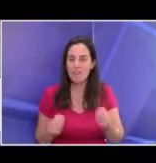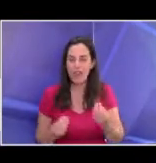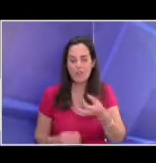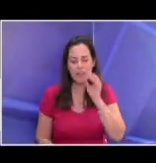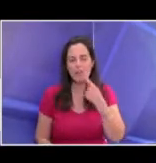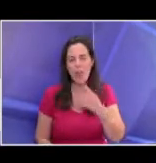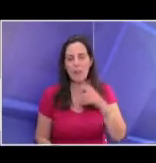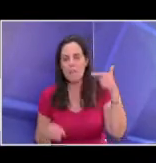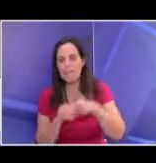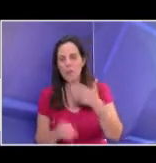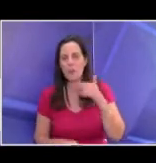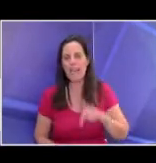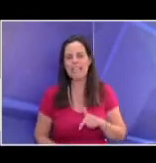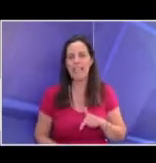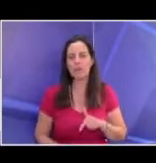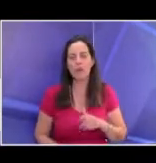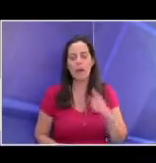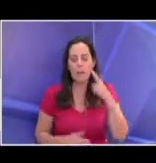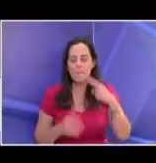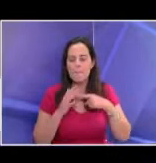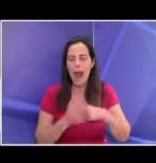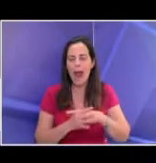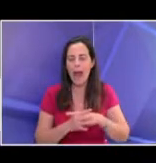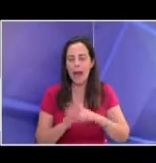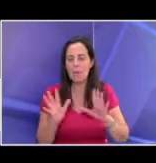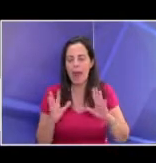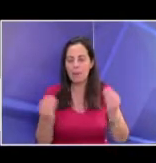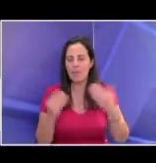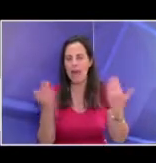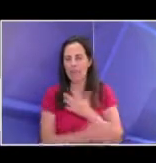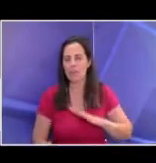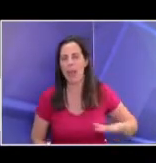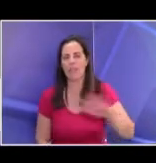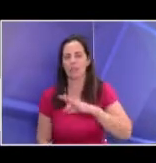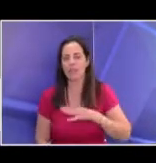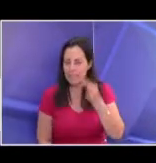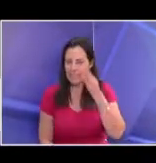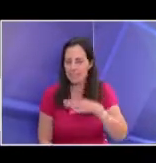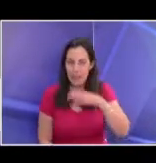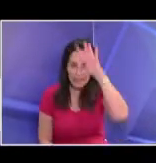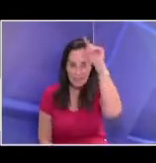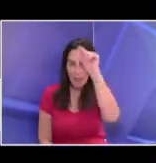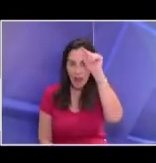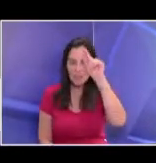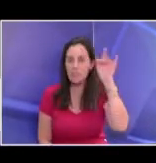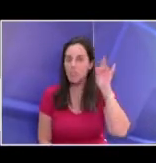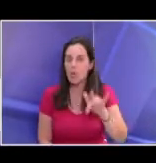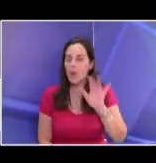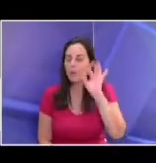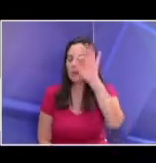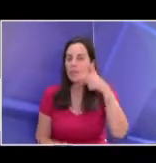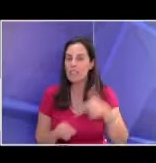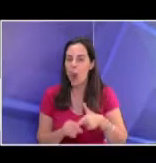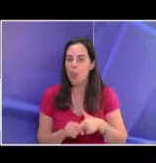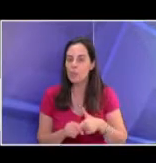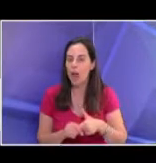יפה להם בין סעודיה לישראל מלמדים על ארכיטקטורה חדשה במזרח התיכון. שים לב, איראן זה האויב מבחינתה של